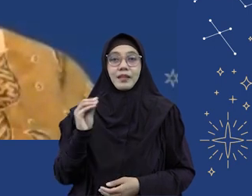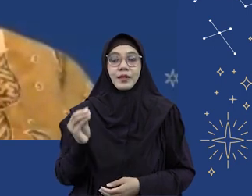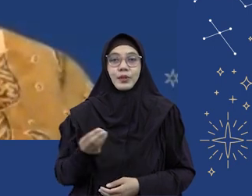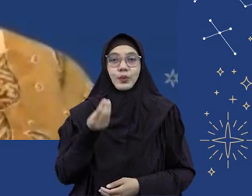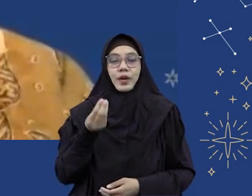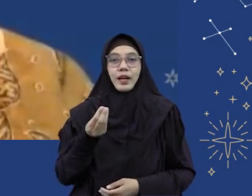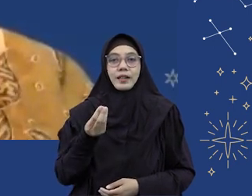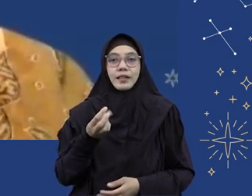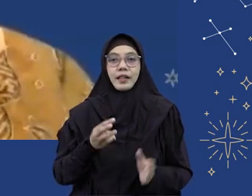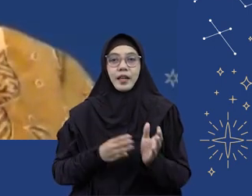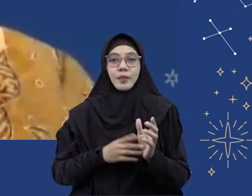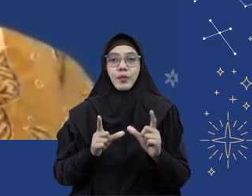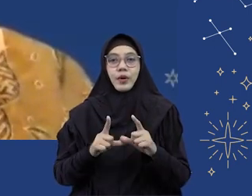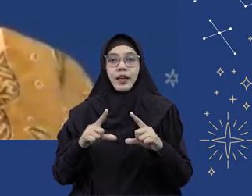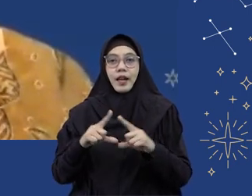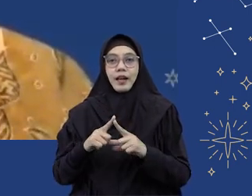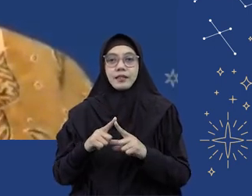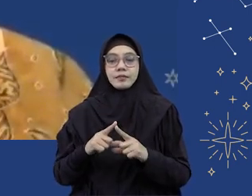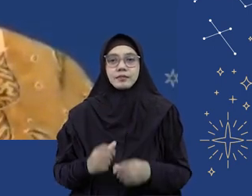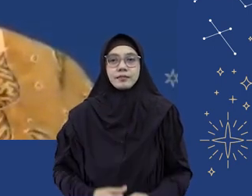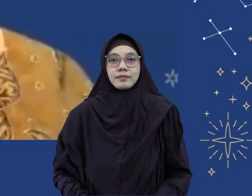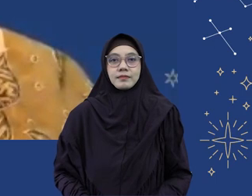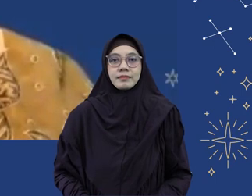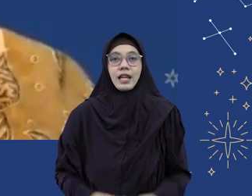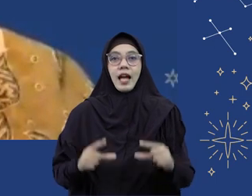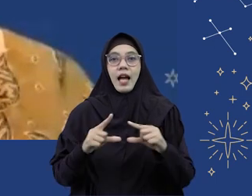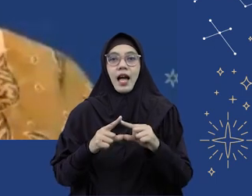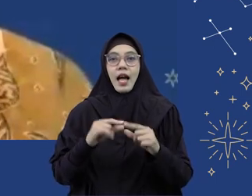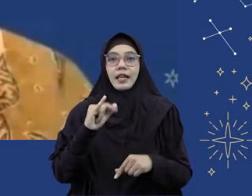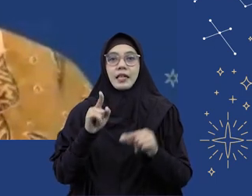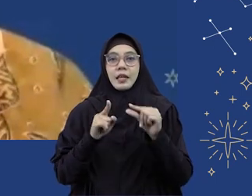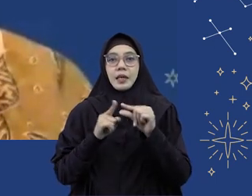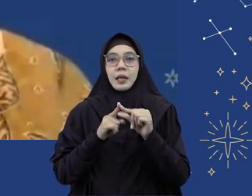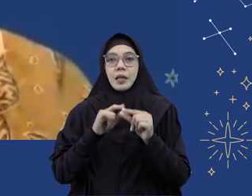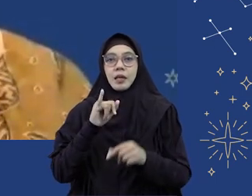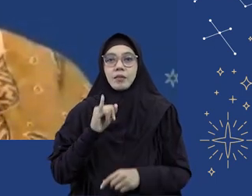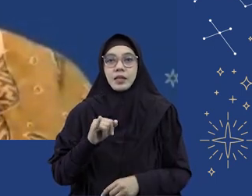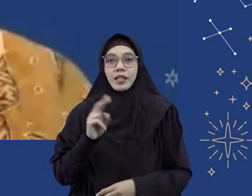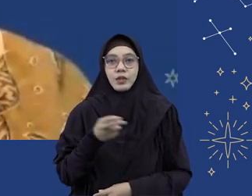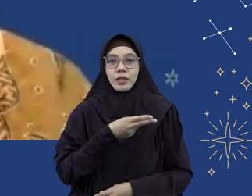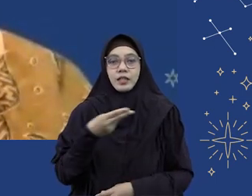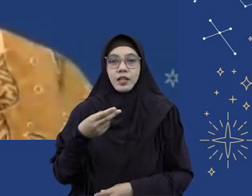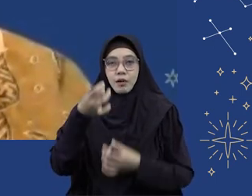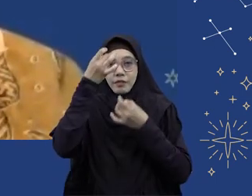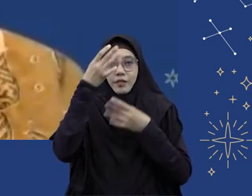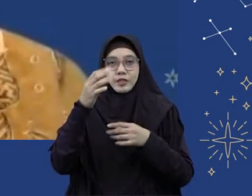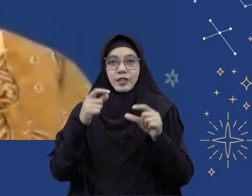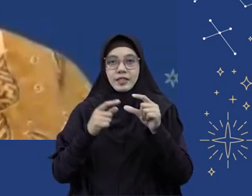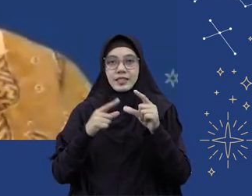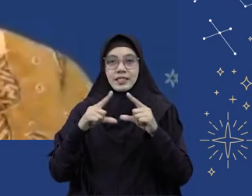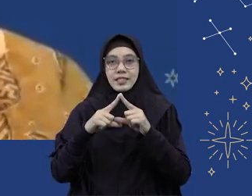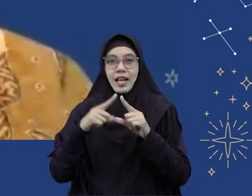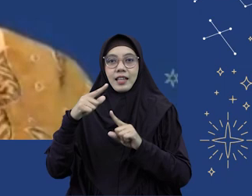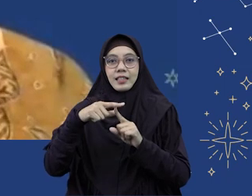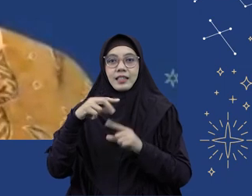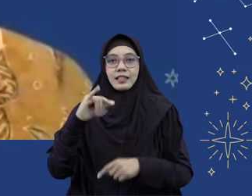Akademi ilmu pengetahuan Indonesia Profesor Satrio Bojonegoro